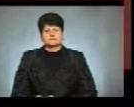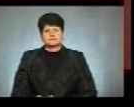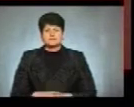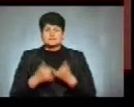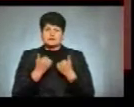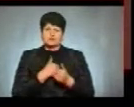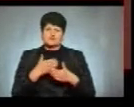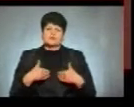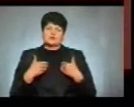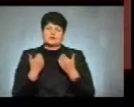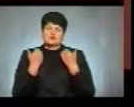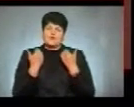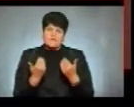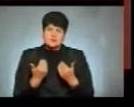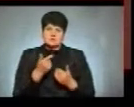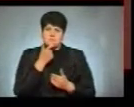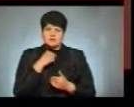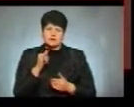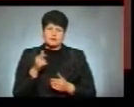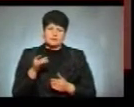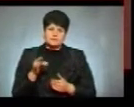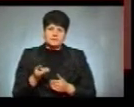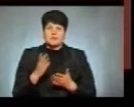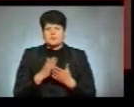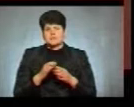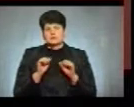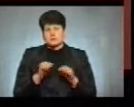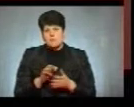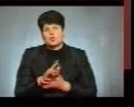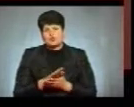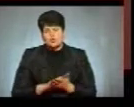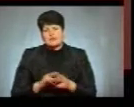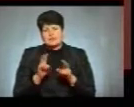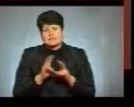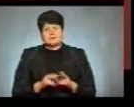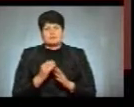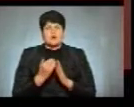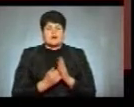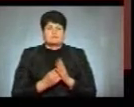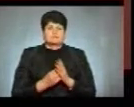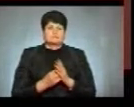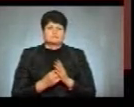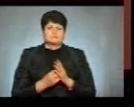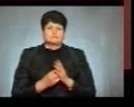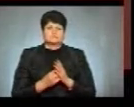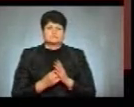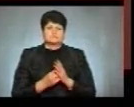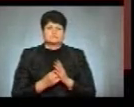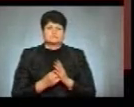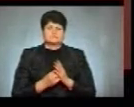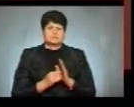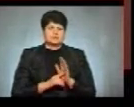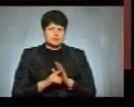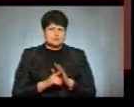Наразі хочу звернутися до вас, пане Ігоре, маєте можливість продовжити, зокрема, аналіз програм кандидатів. Ну, тут, щоб повернутися до того,